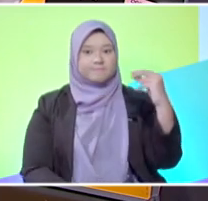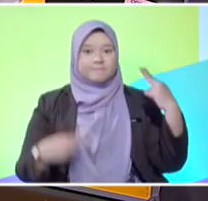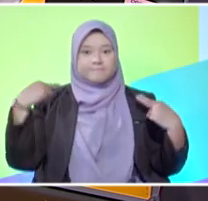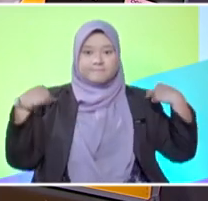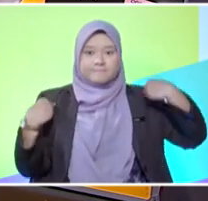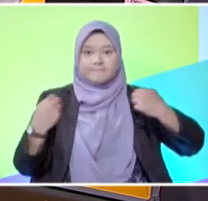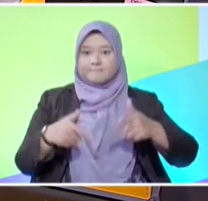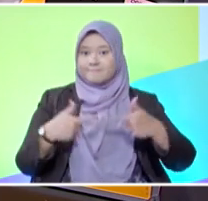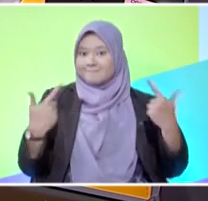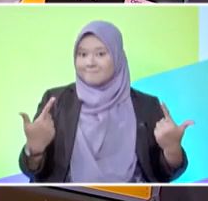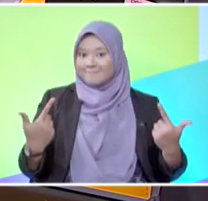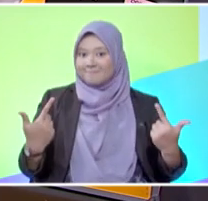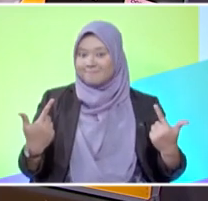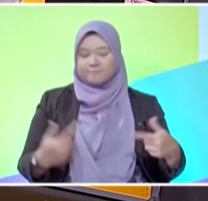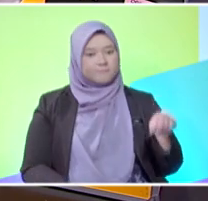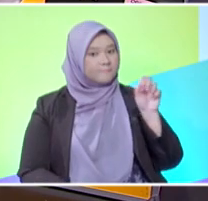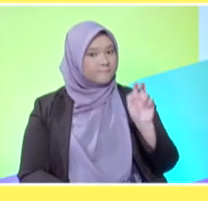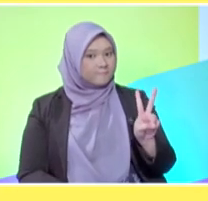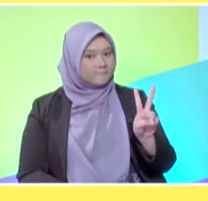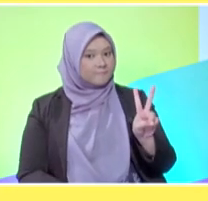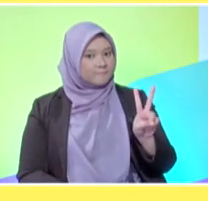tadi Ula sekarang